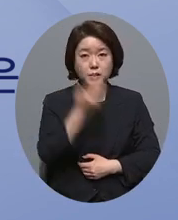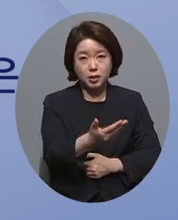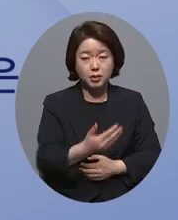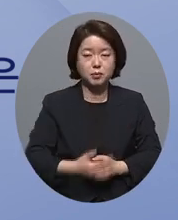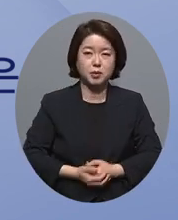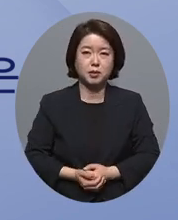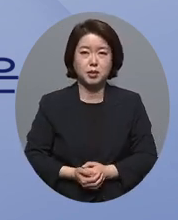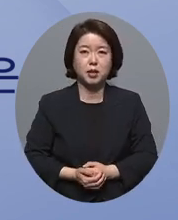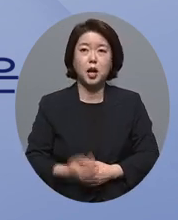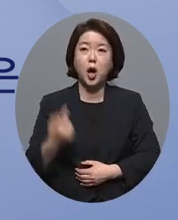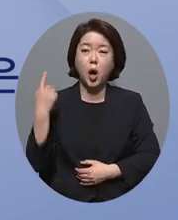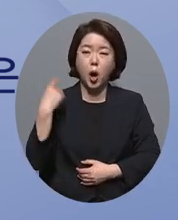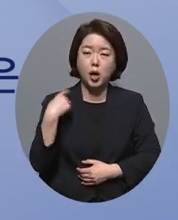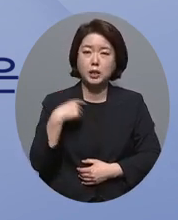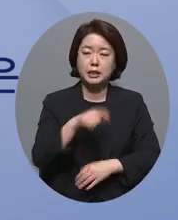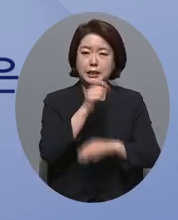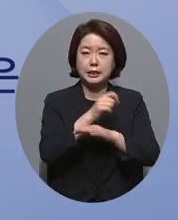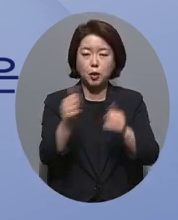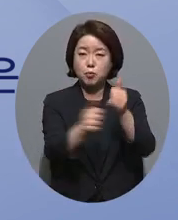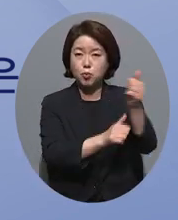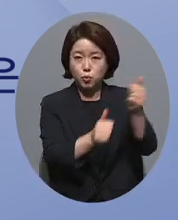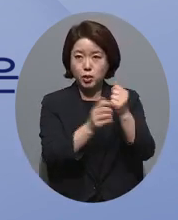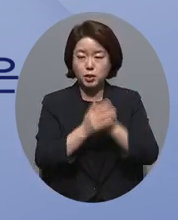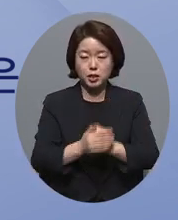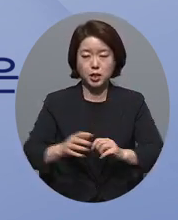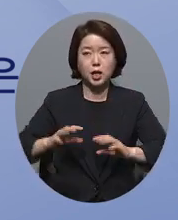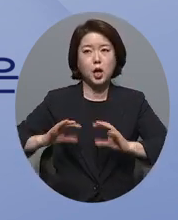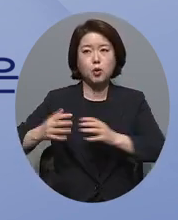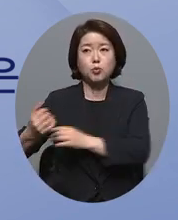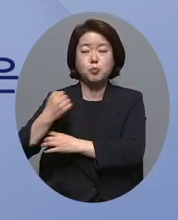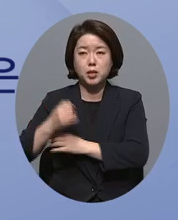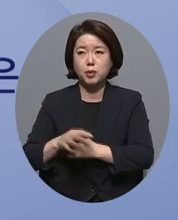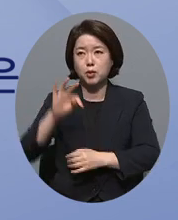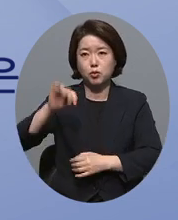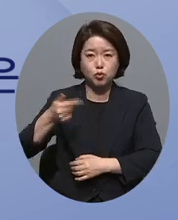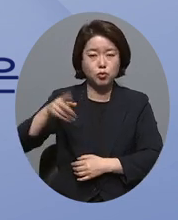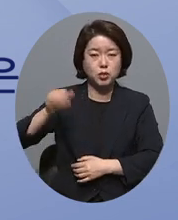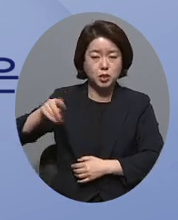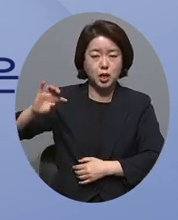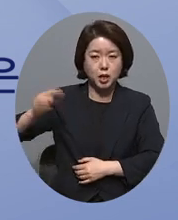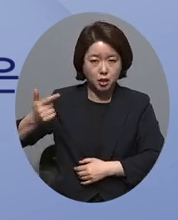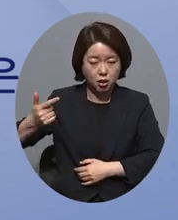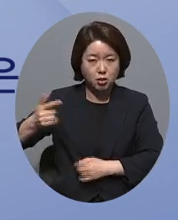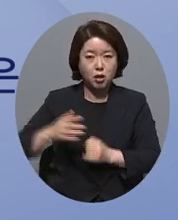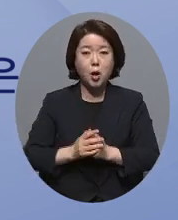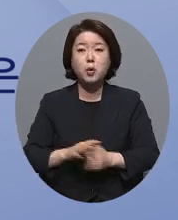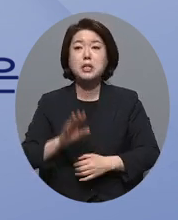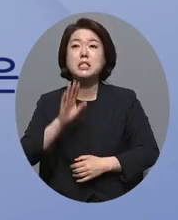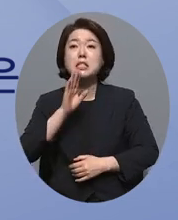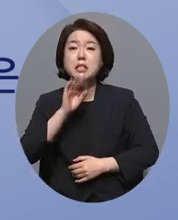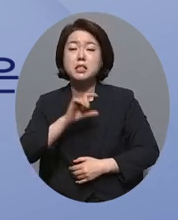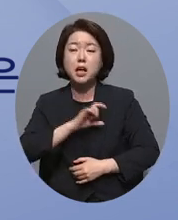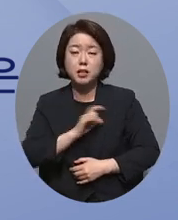예 어제 정무위에서 국내에 윤창현 의원님께서 실명을 거론하면서 의혹 제기를 했거든요 아마 제가 취재를 좀